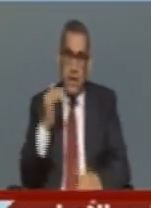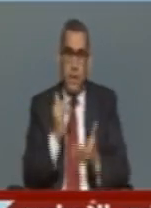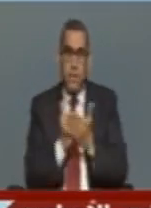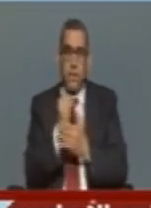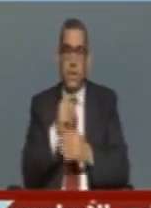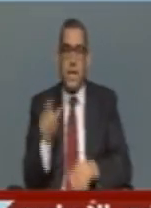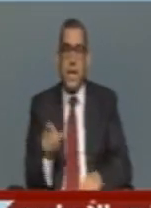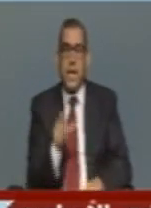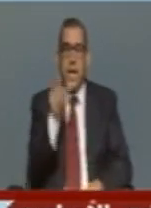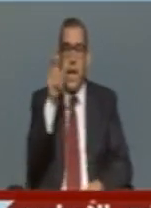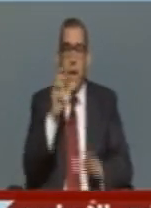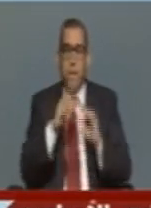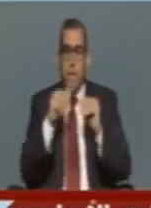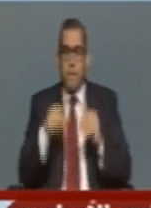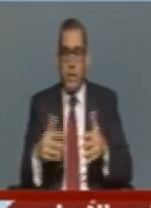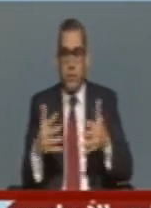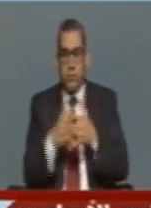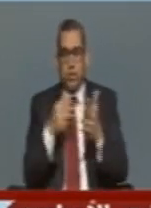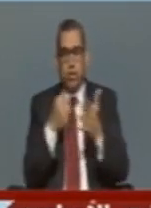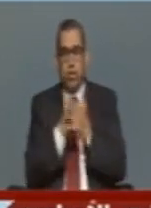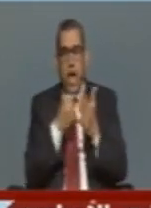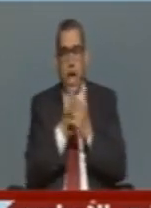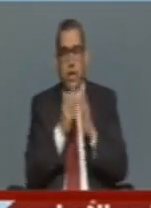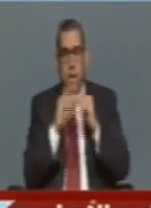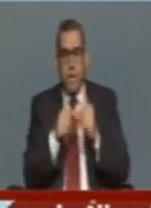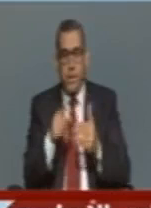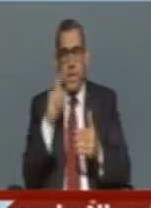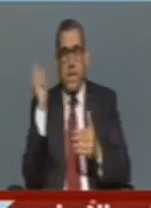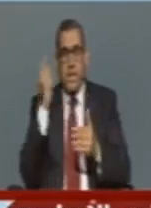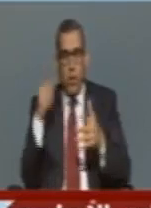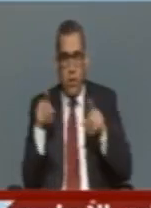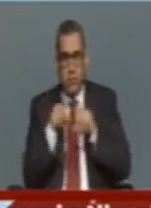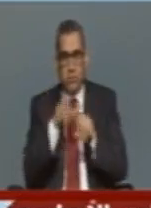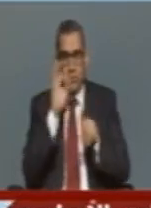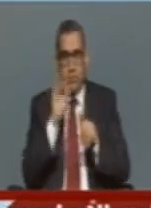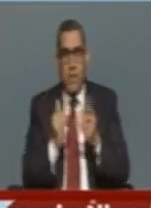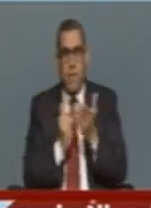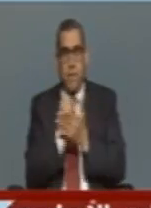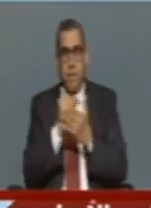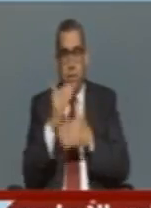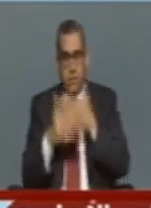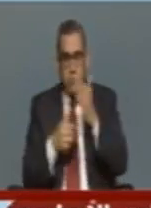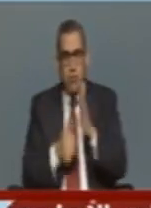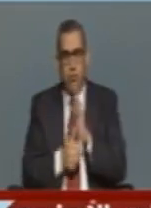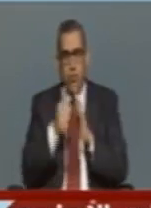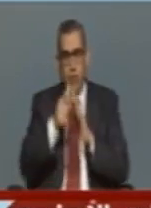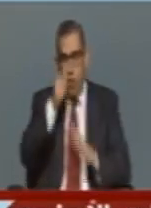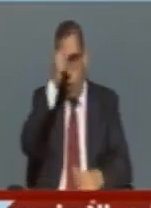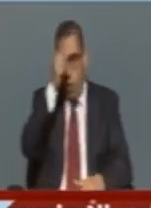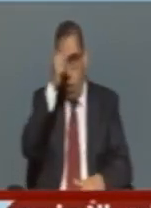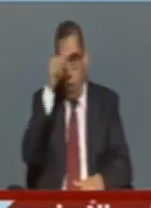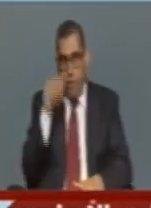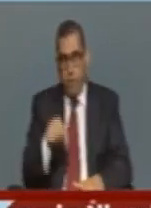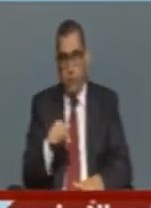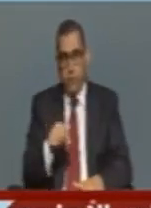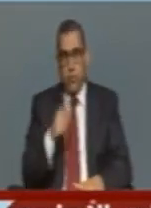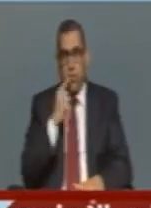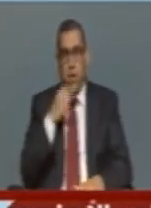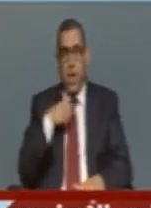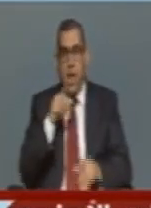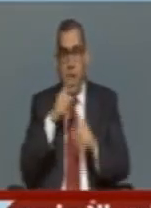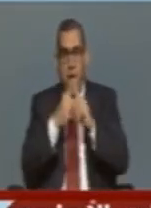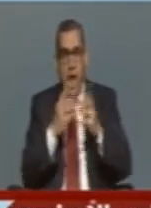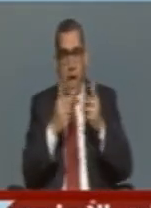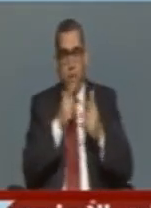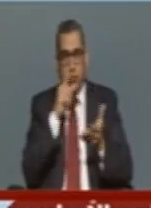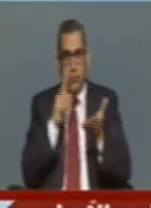واحدة من اللي بتمنح شهادة مصرية دولية، عندنا مدارس المتفوقين في العلوم والرياضيات، دي وحضرتك